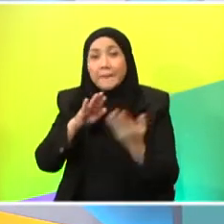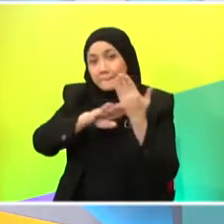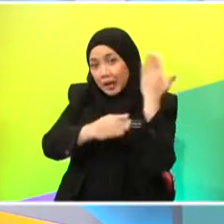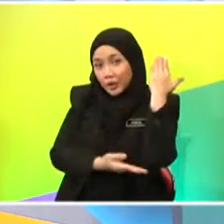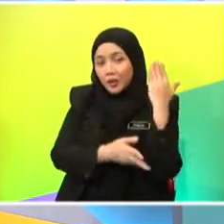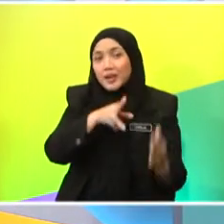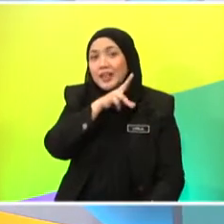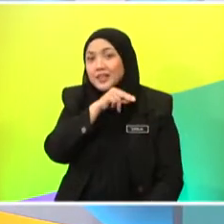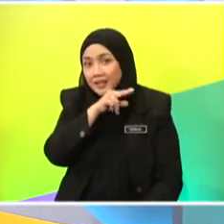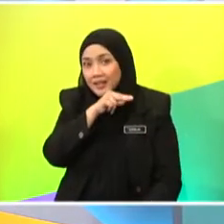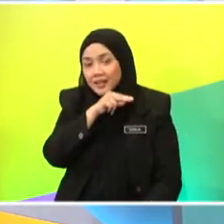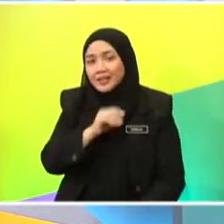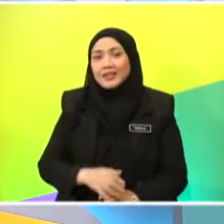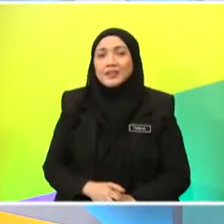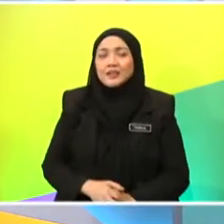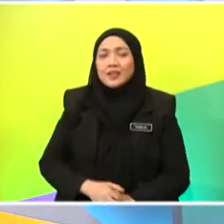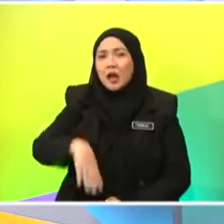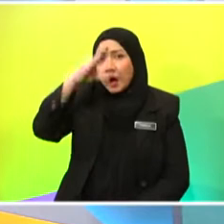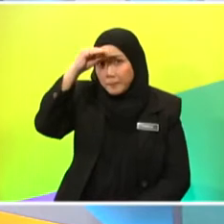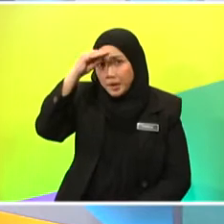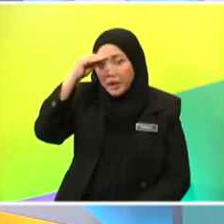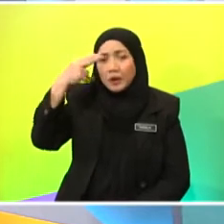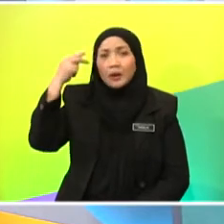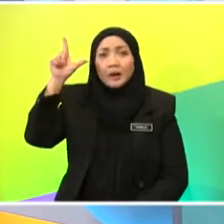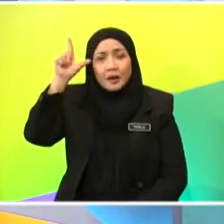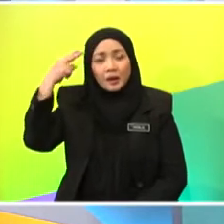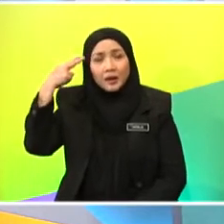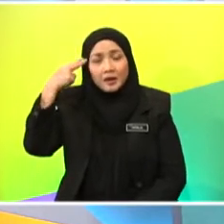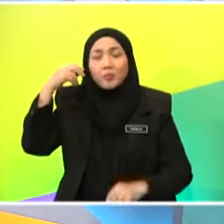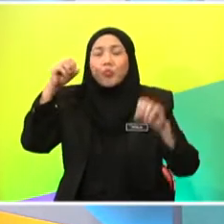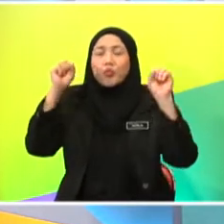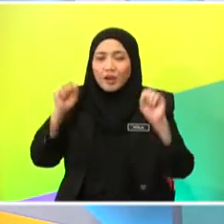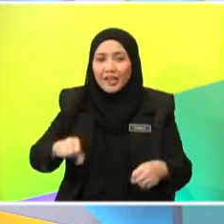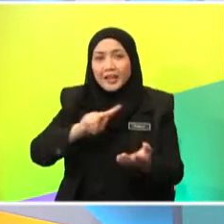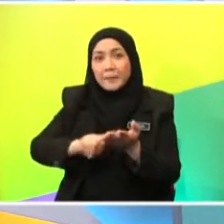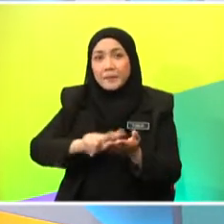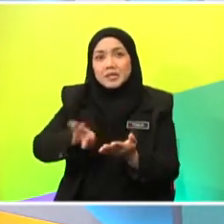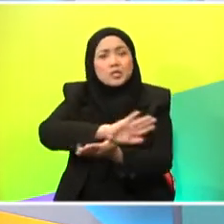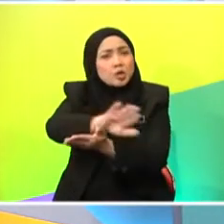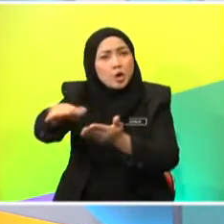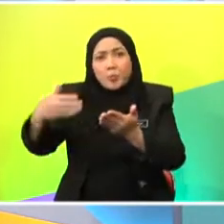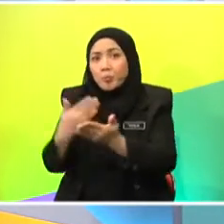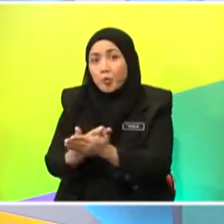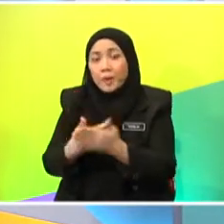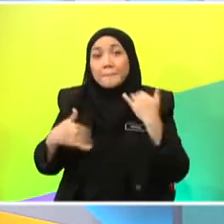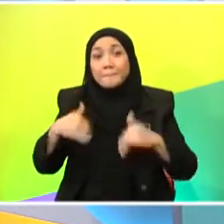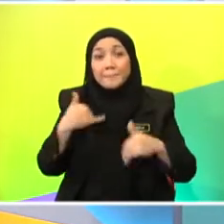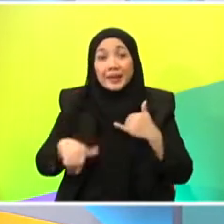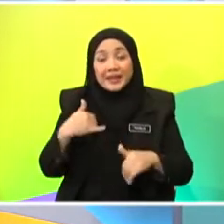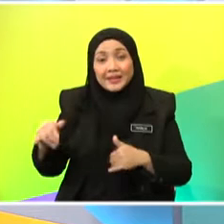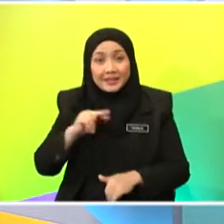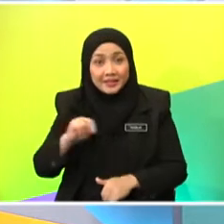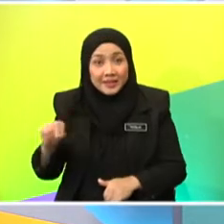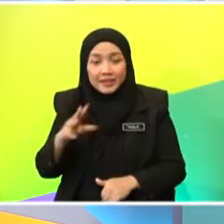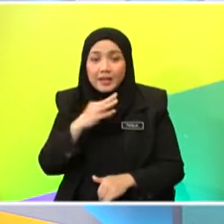Abang Hakim kita kawan-kawan dah boleh cemaskan semua permainan yang ada di atas meja masuk ke